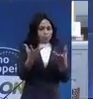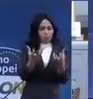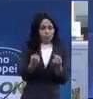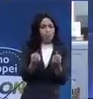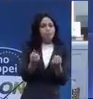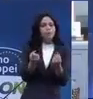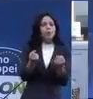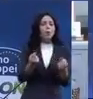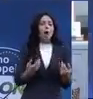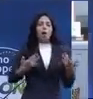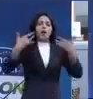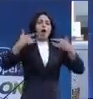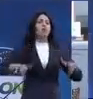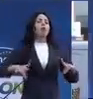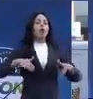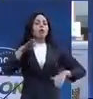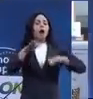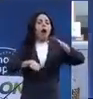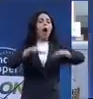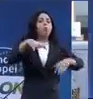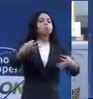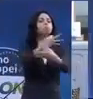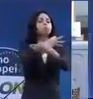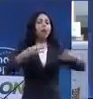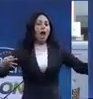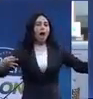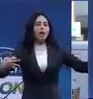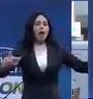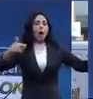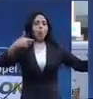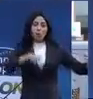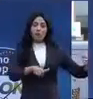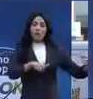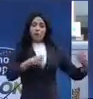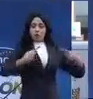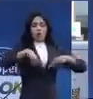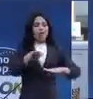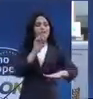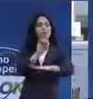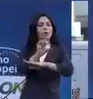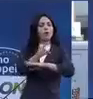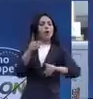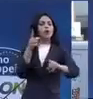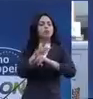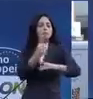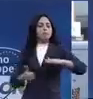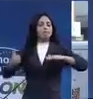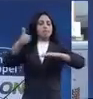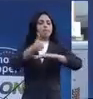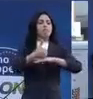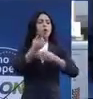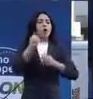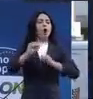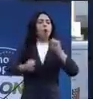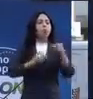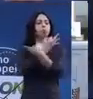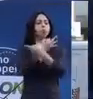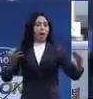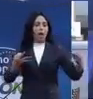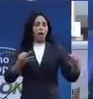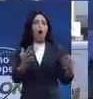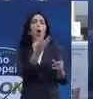rettitudine assoluta Perché i riformatori devono essere retti altrimenti non sono